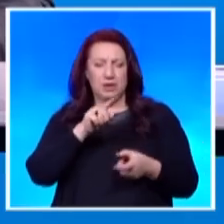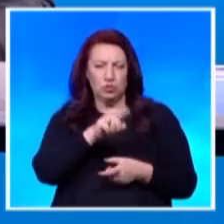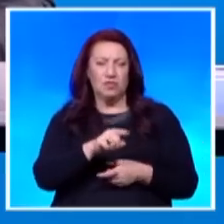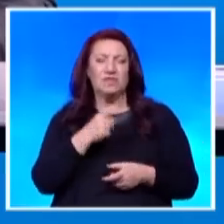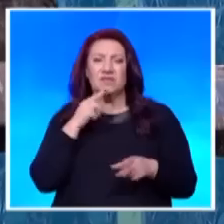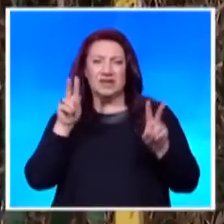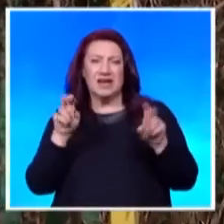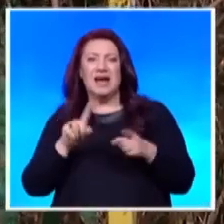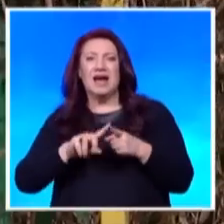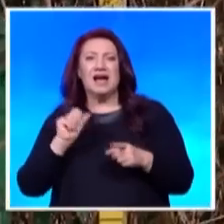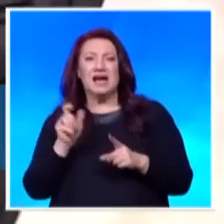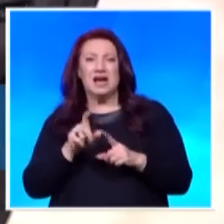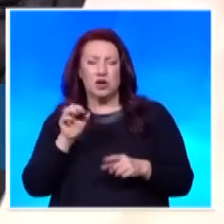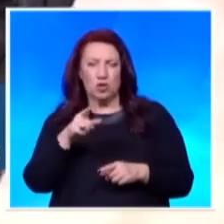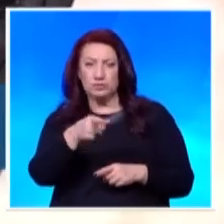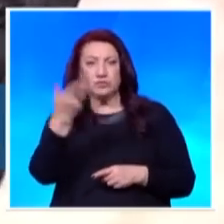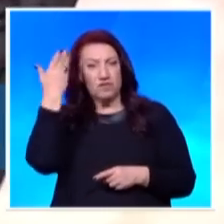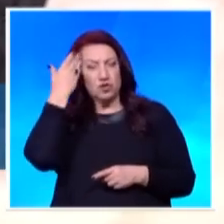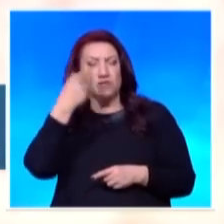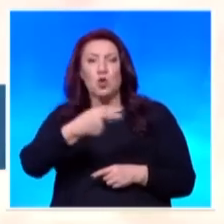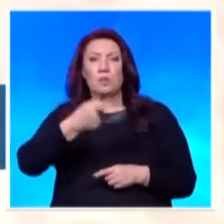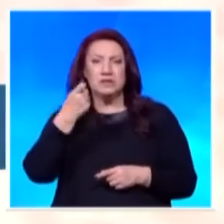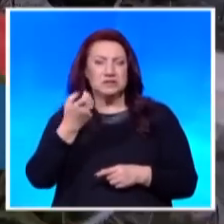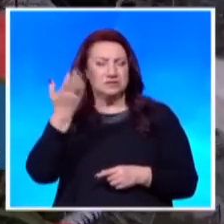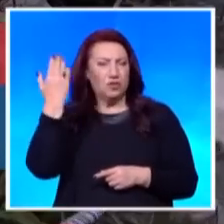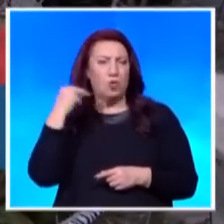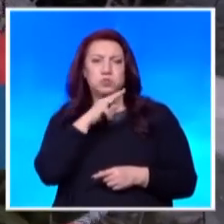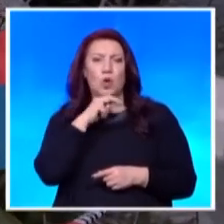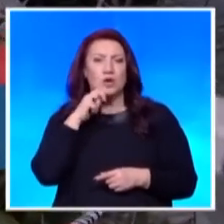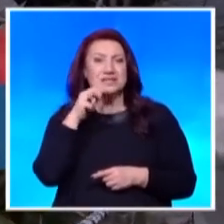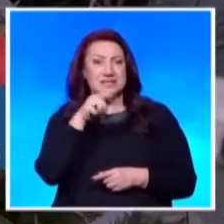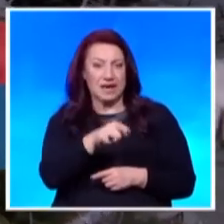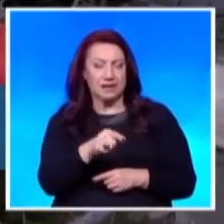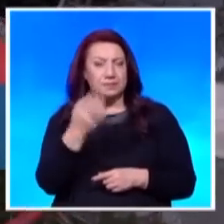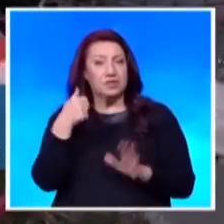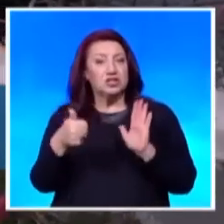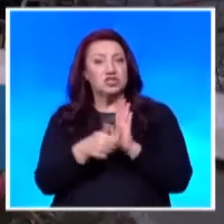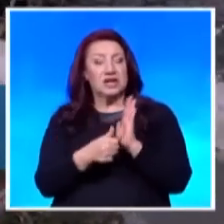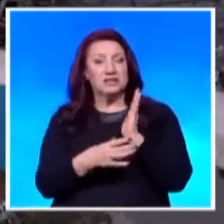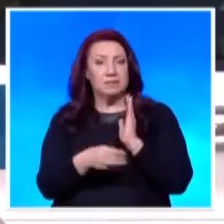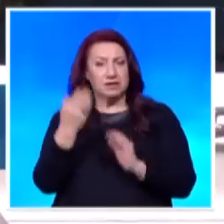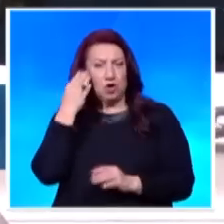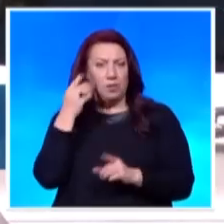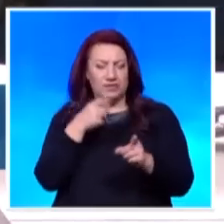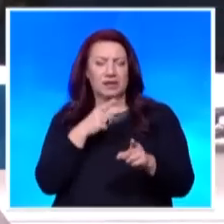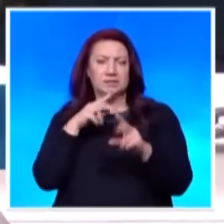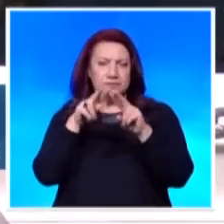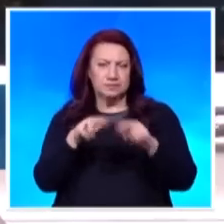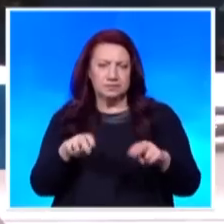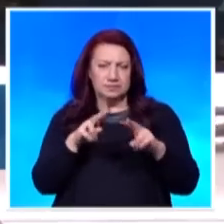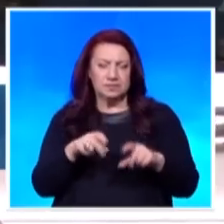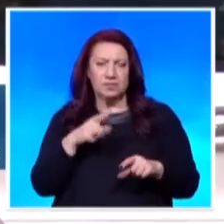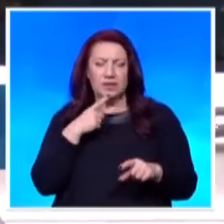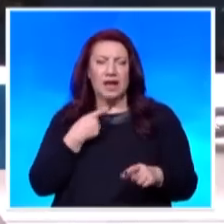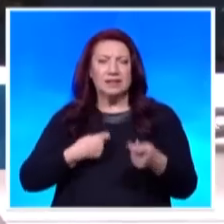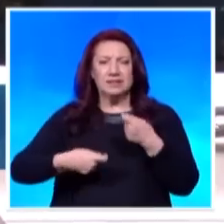Иванов. Красимир Каменов беше уличен на 16 март от прокуратурата в разследвана схема за търговия с влияние